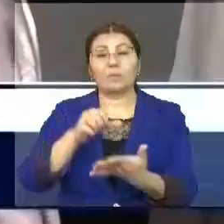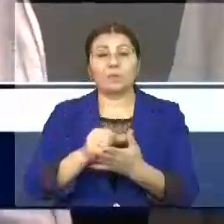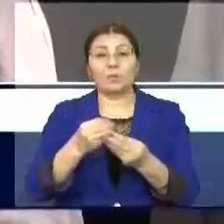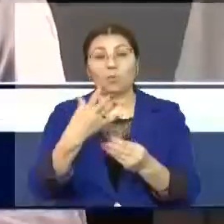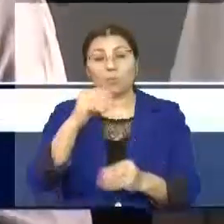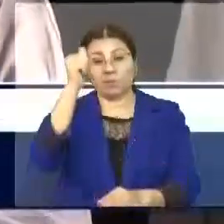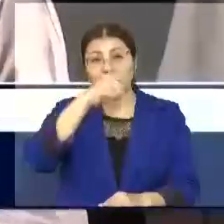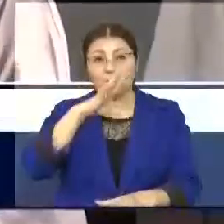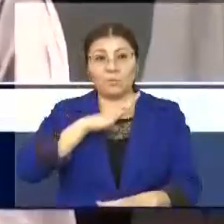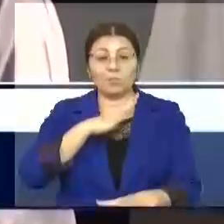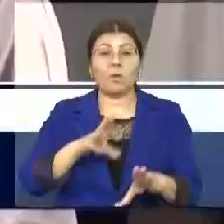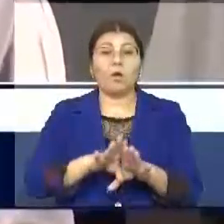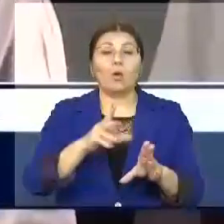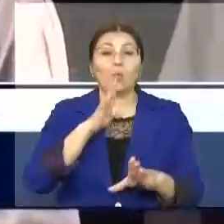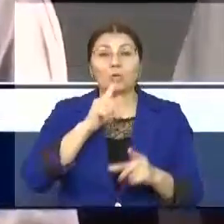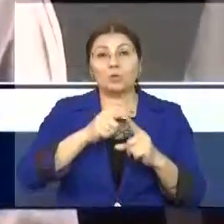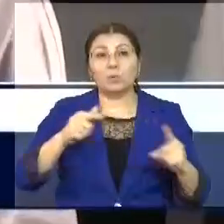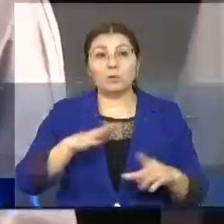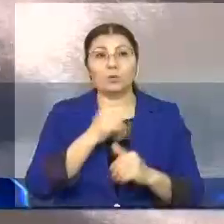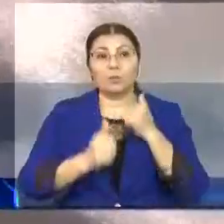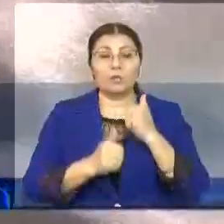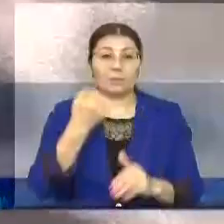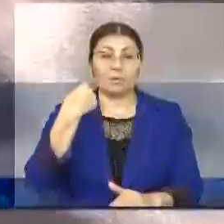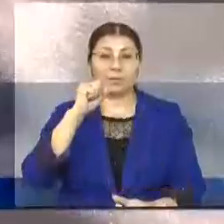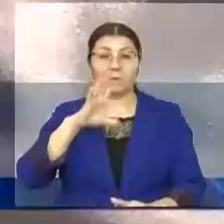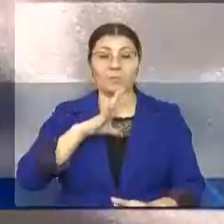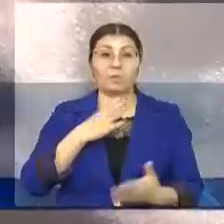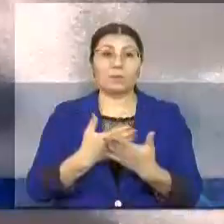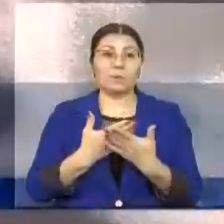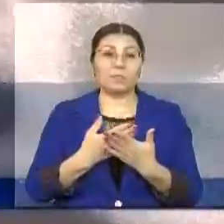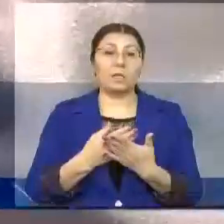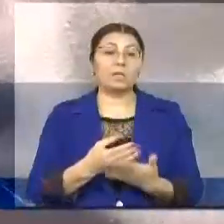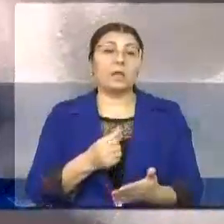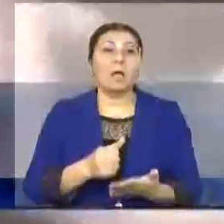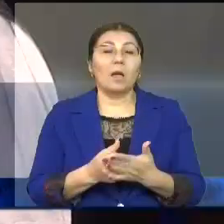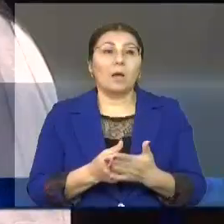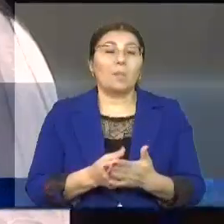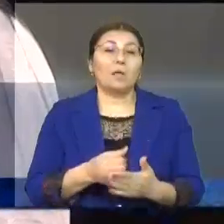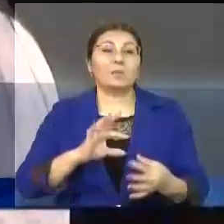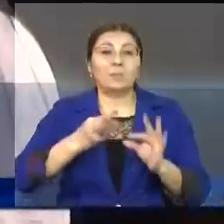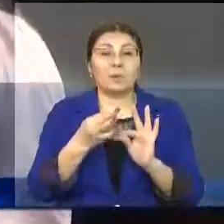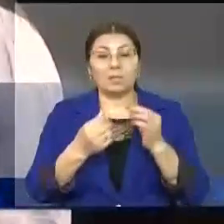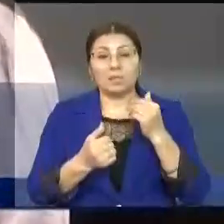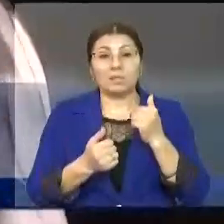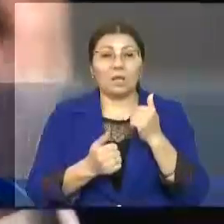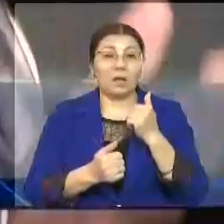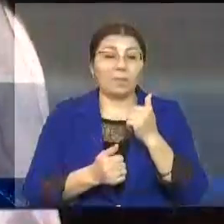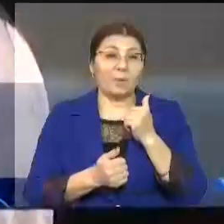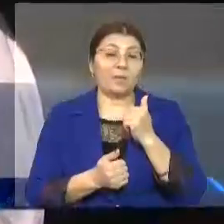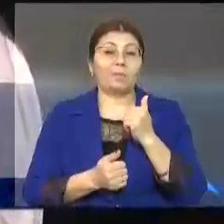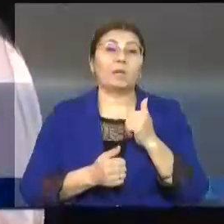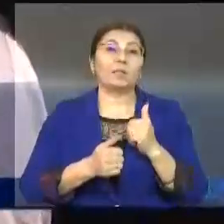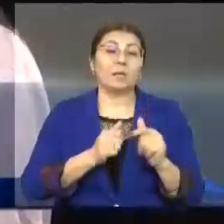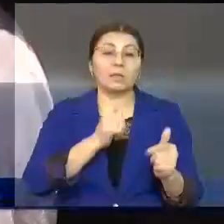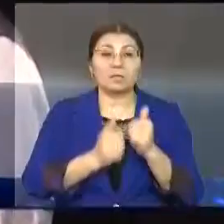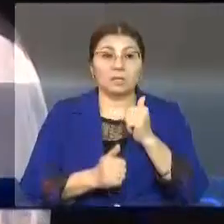15 жылдан асты. Осы уақыт ішінде бірнеше байқаудан жеңімпаз атандым. Мәселен, Павлодарда өткен паралимпиадалық жарыста спорттық би биледім.